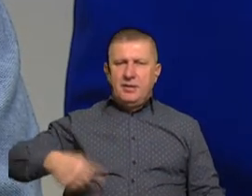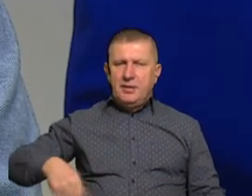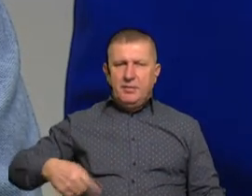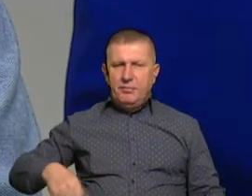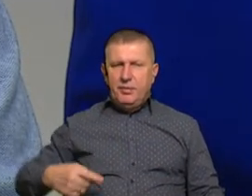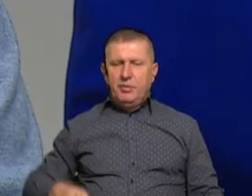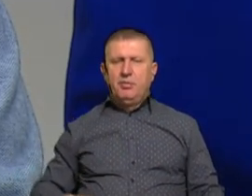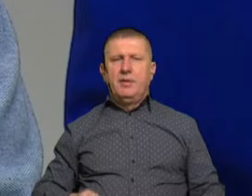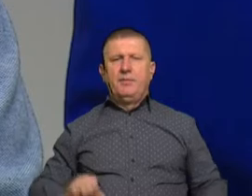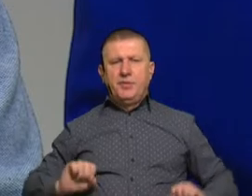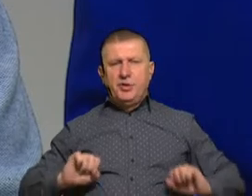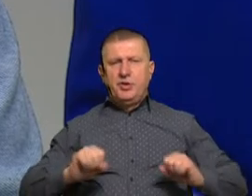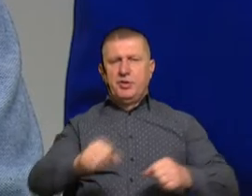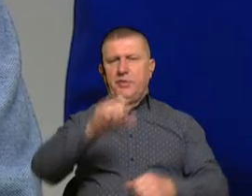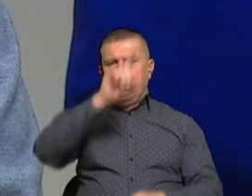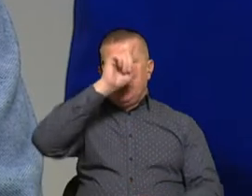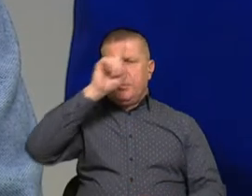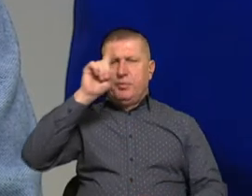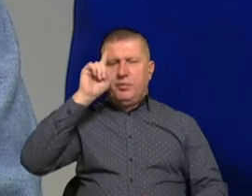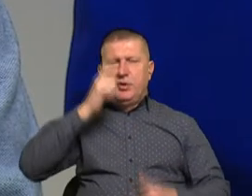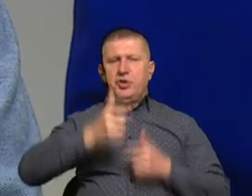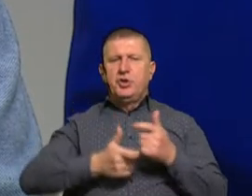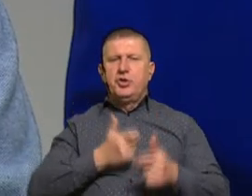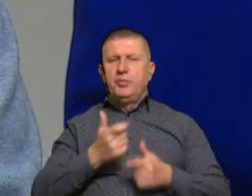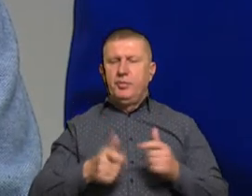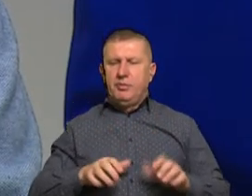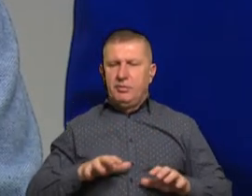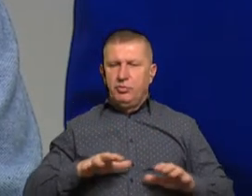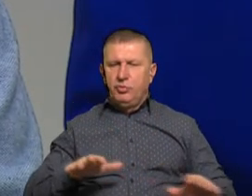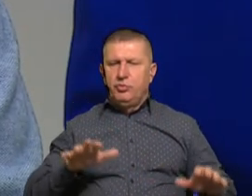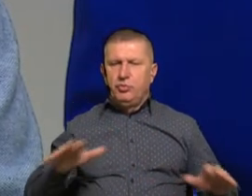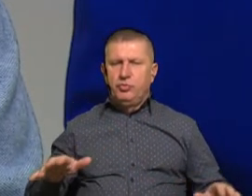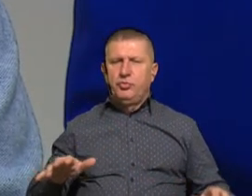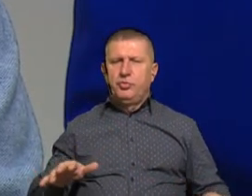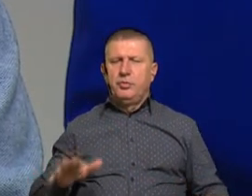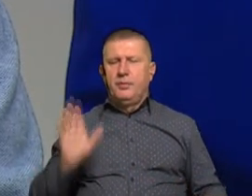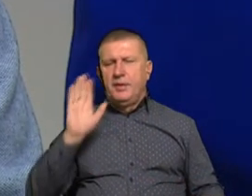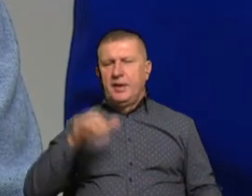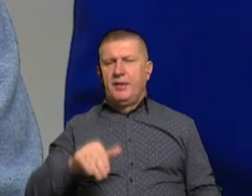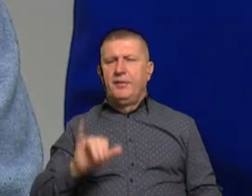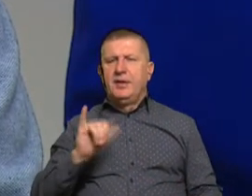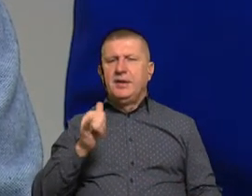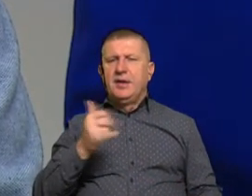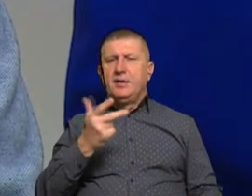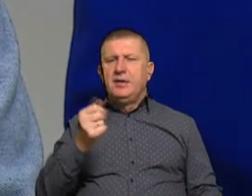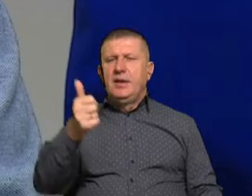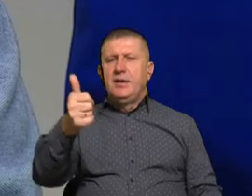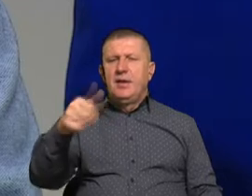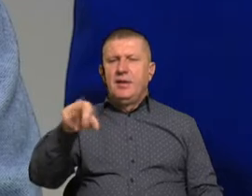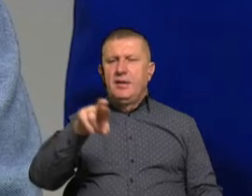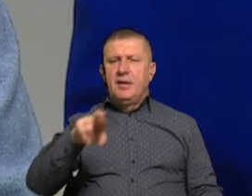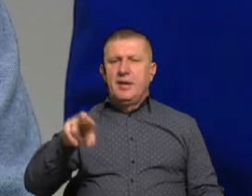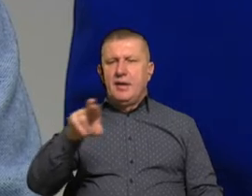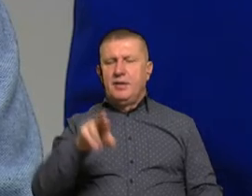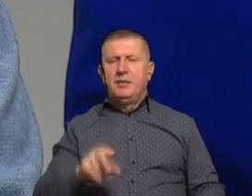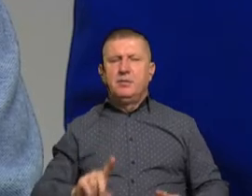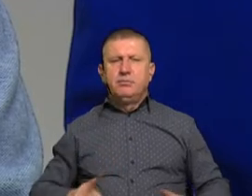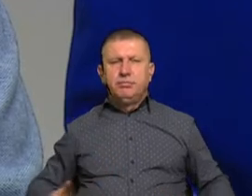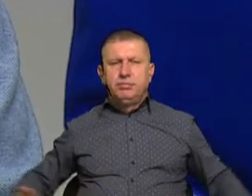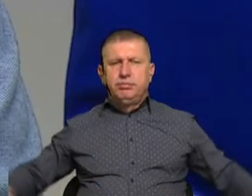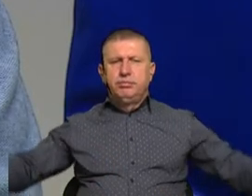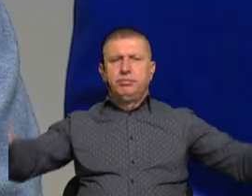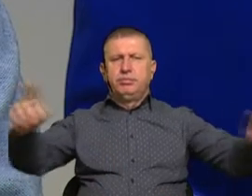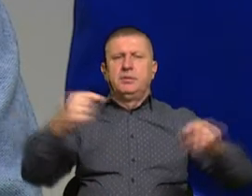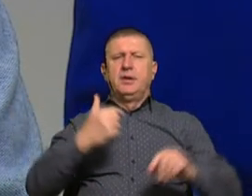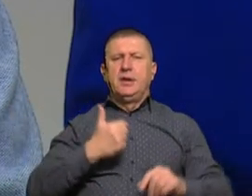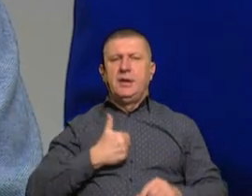społecznych zrobiłem dużo więcej niż nie jeden radny w czasie swojej kadencji. Dużo inicjatyw wypłynęło właśnie